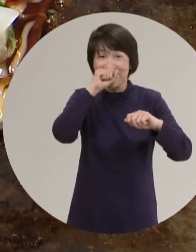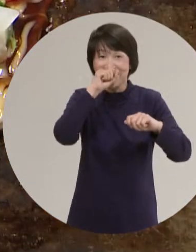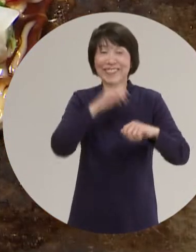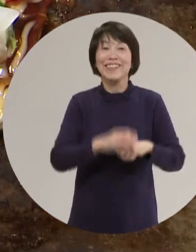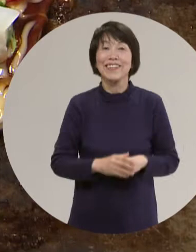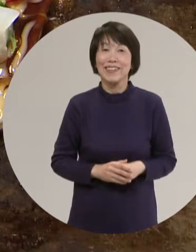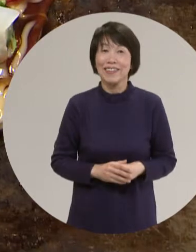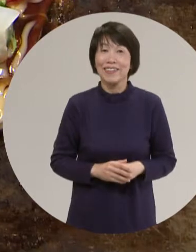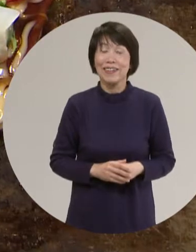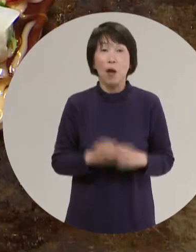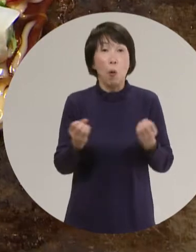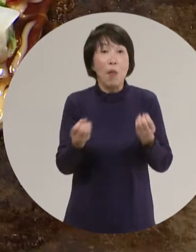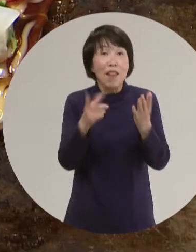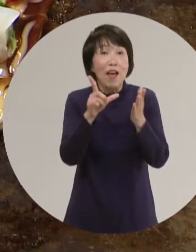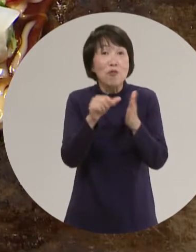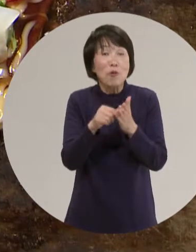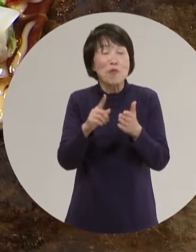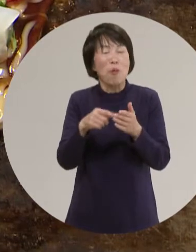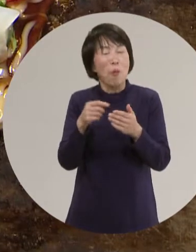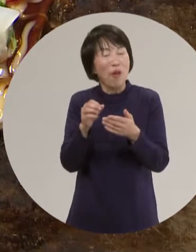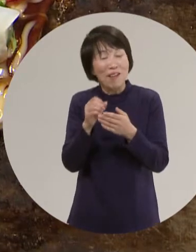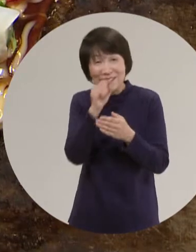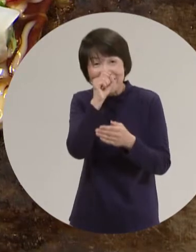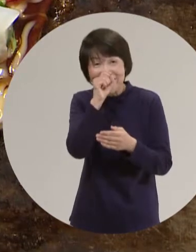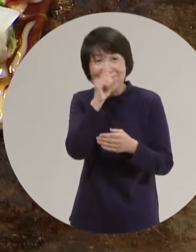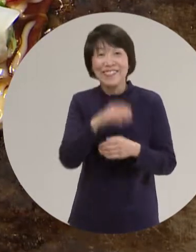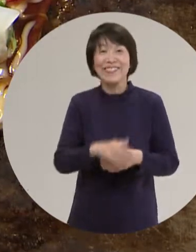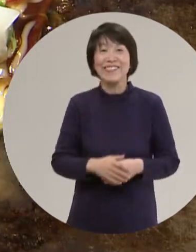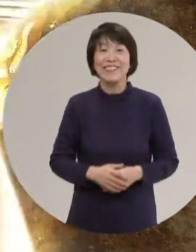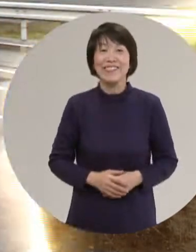お祝い事などにも好評だそうです。